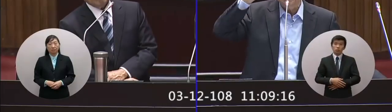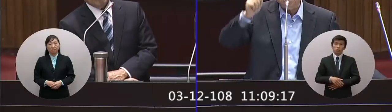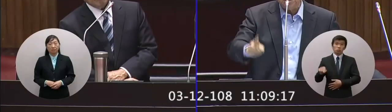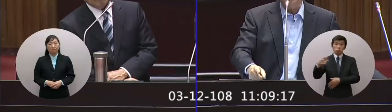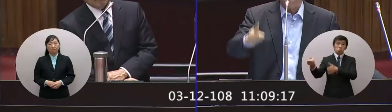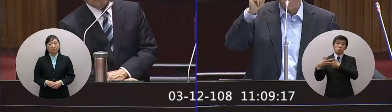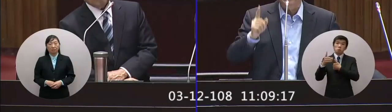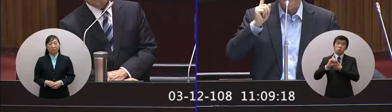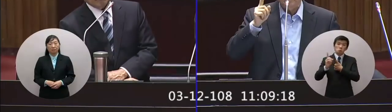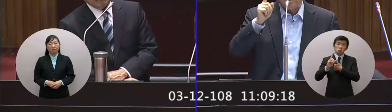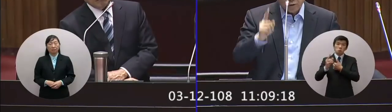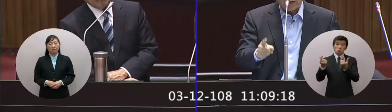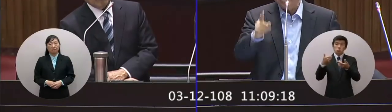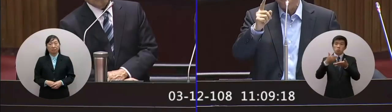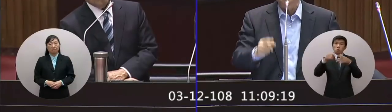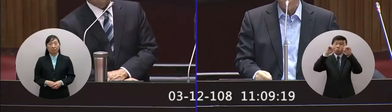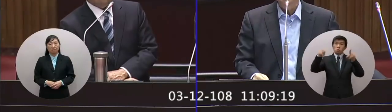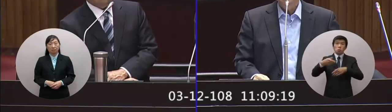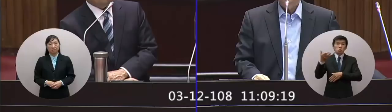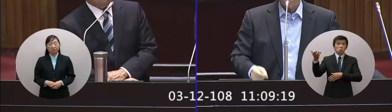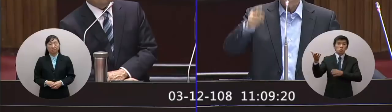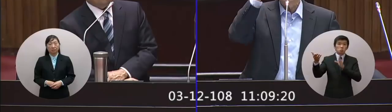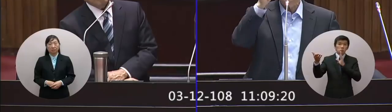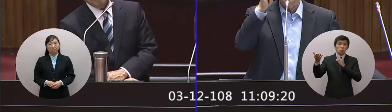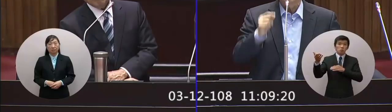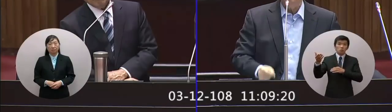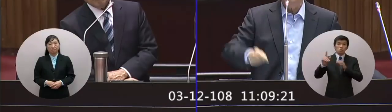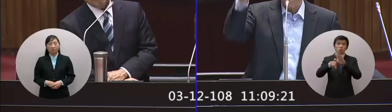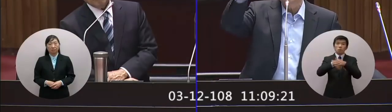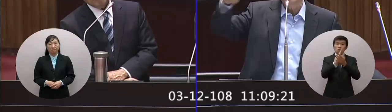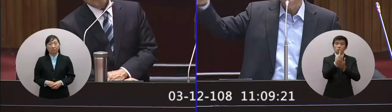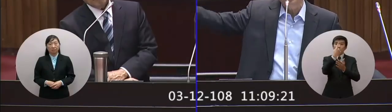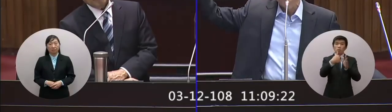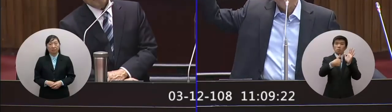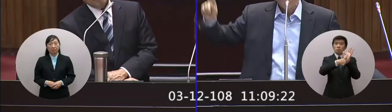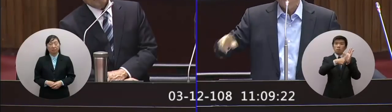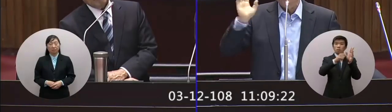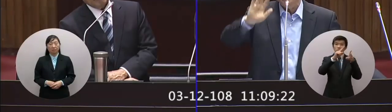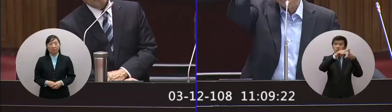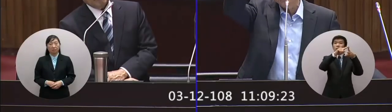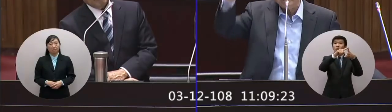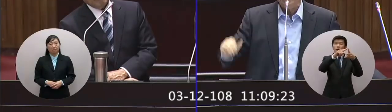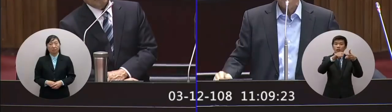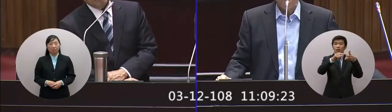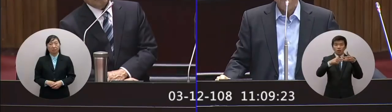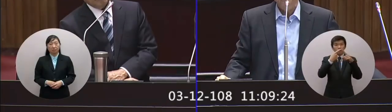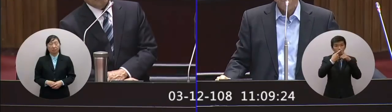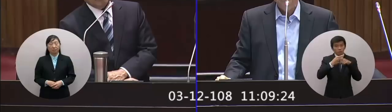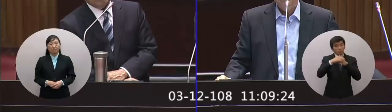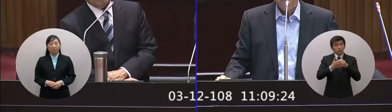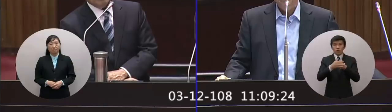刚刚显示给部长看，给院长看的，这个都是只有一个信，后面一个圈圈，说不能告诉大家。